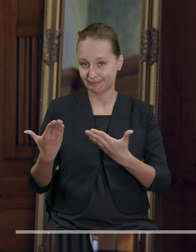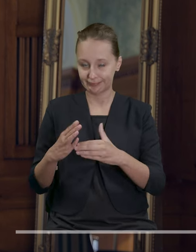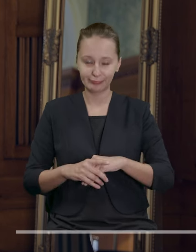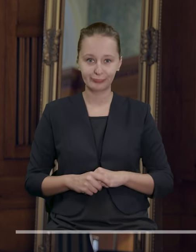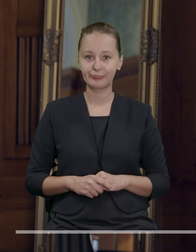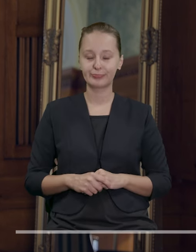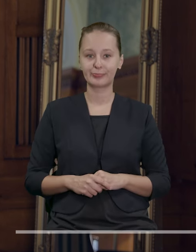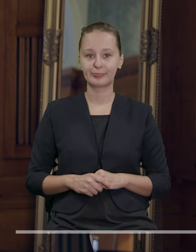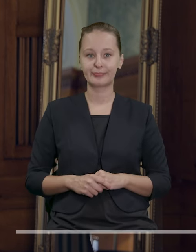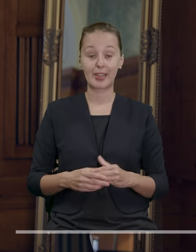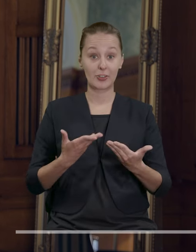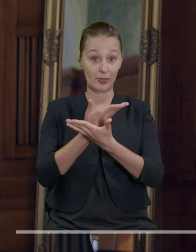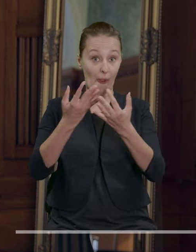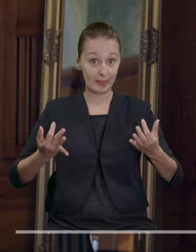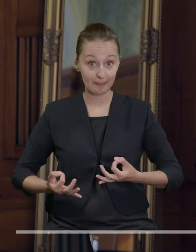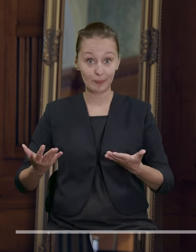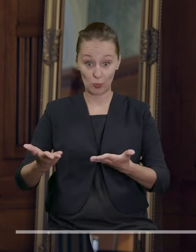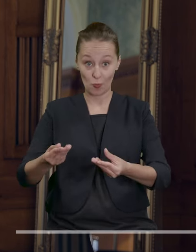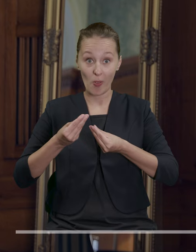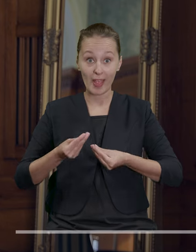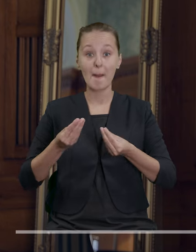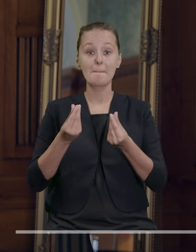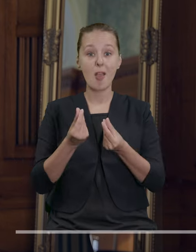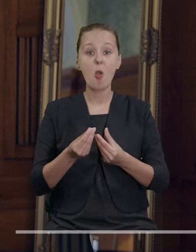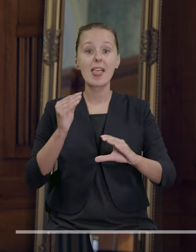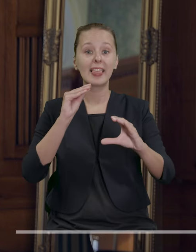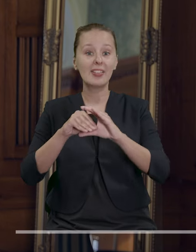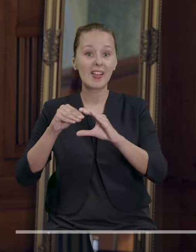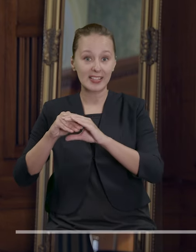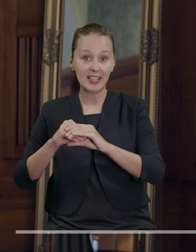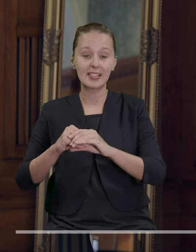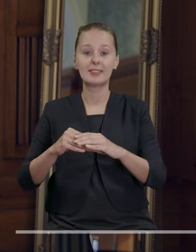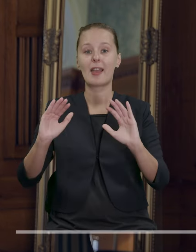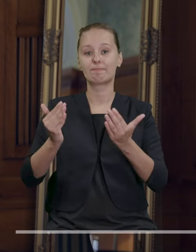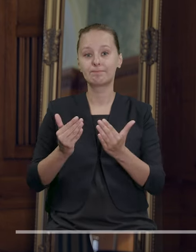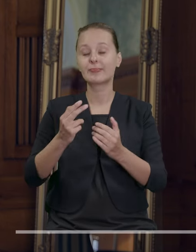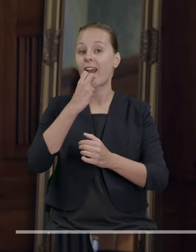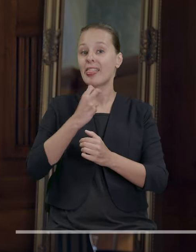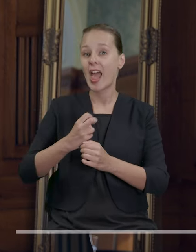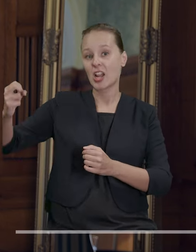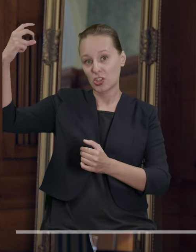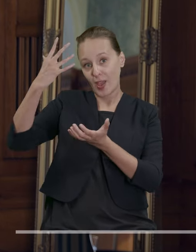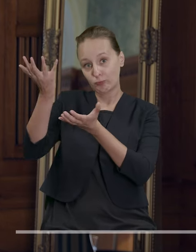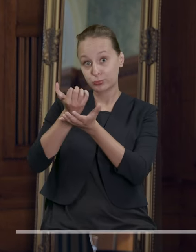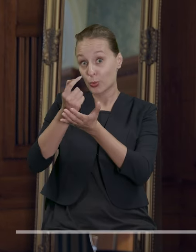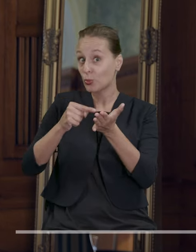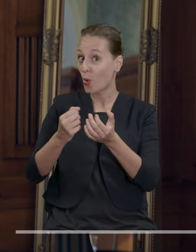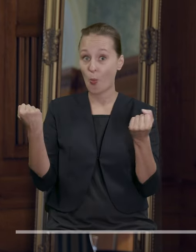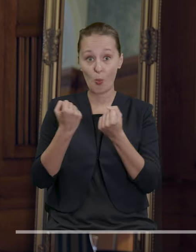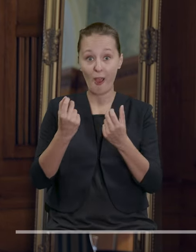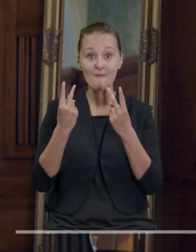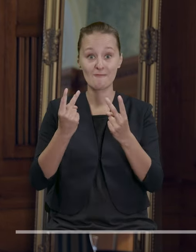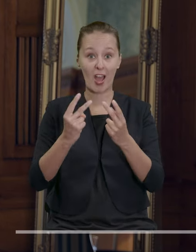Państwa, pozyskaliśmy również środki na inwestycje w fotowoltaikę. I to jest bardzo